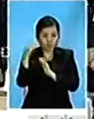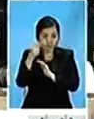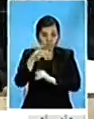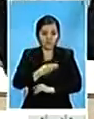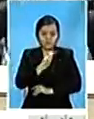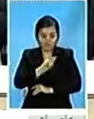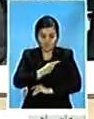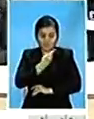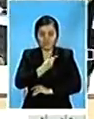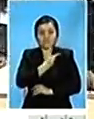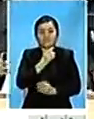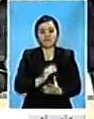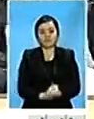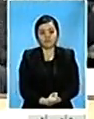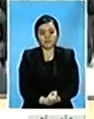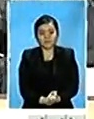ยินดียิ่งครับ